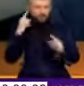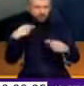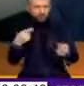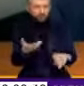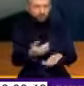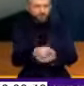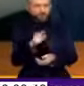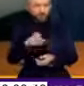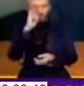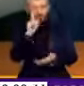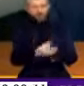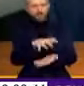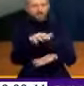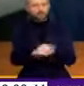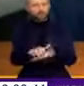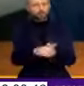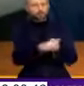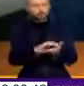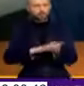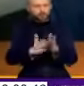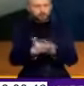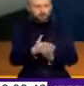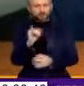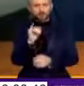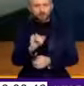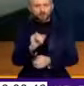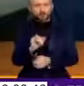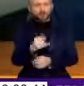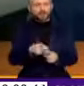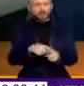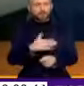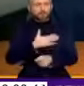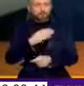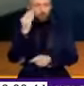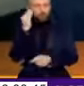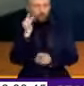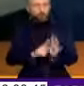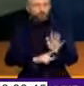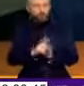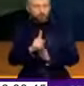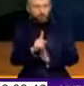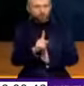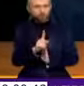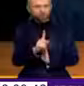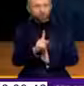Тут держава має займати солідарну позицію, і це моя приватна думка. Спочатку